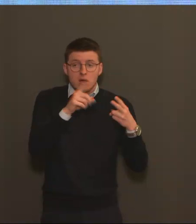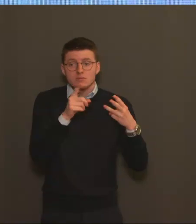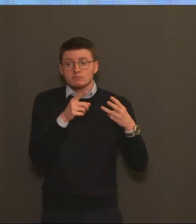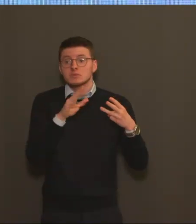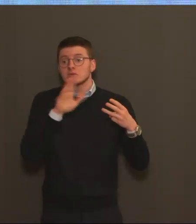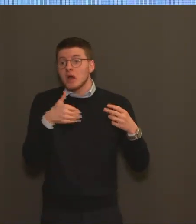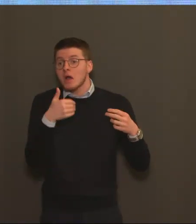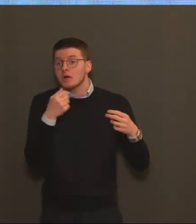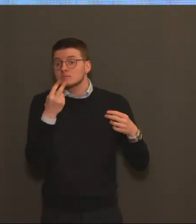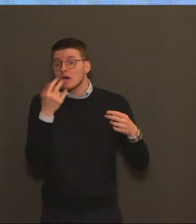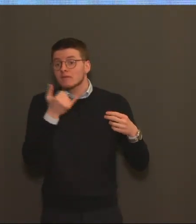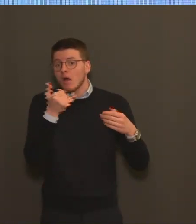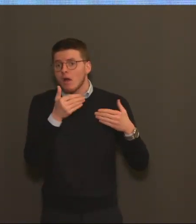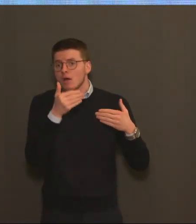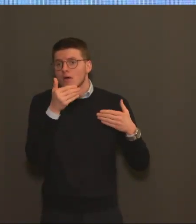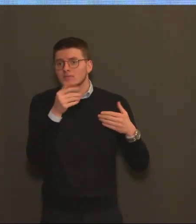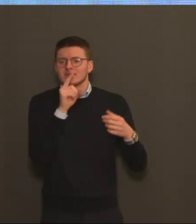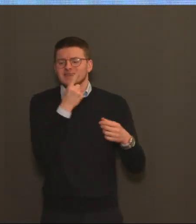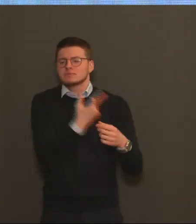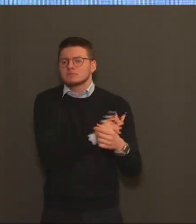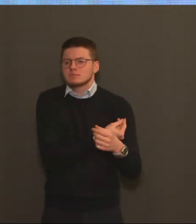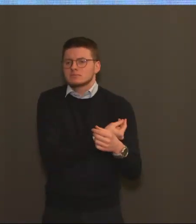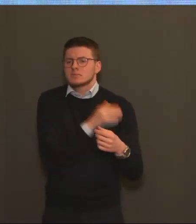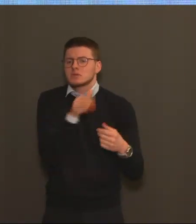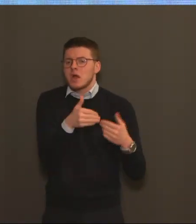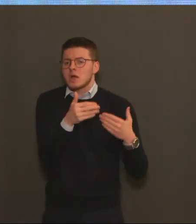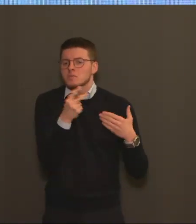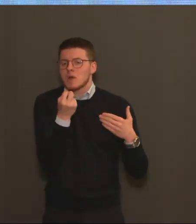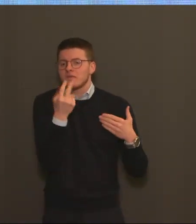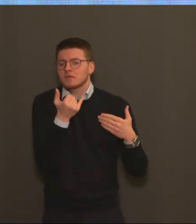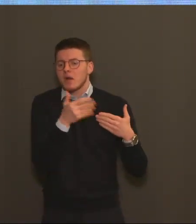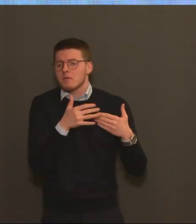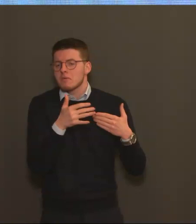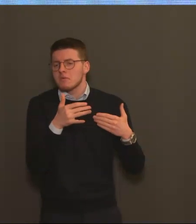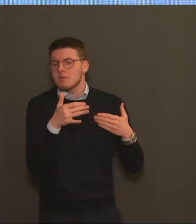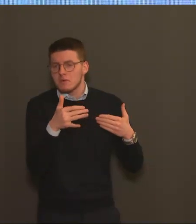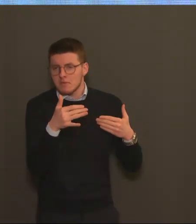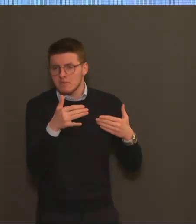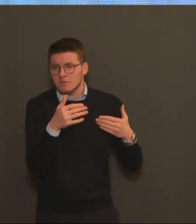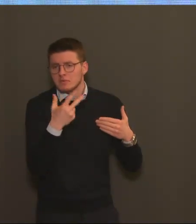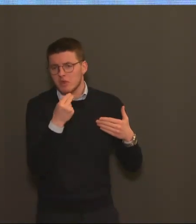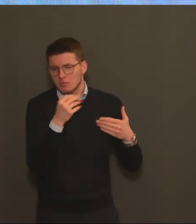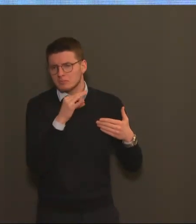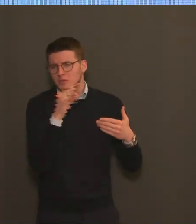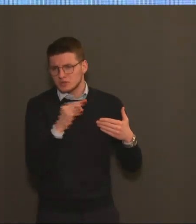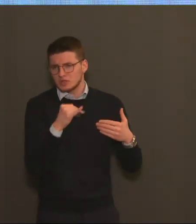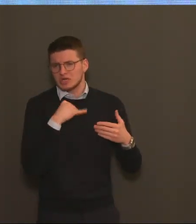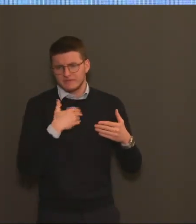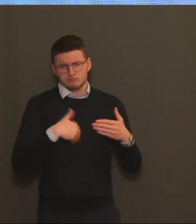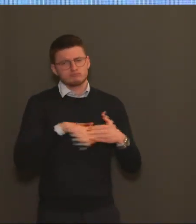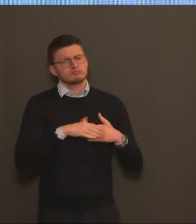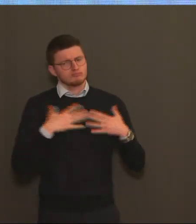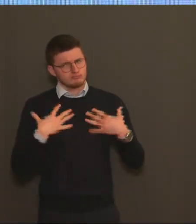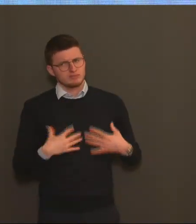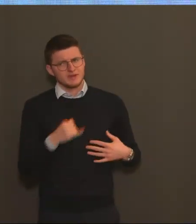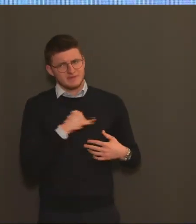En die ligt ergens in de range van 85 tot 90% bescherming. Bij het AstraZeneca-vaccin kan je die eerste